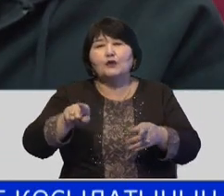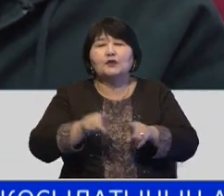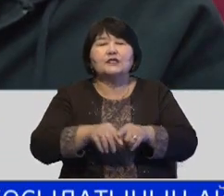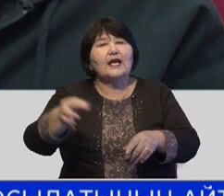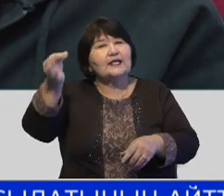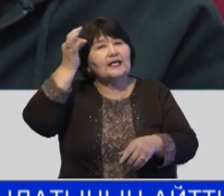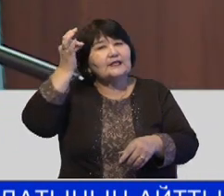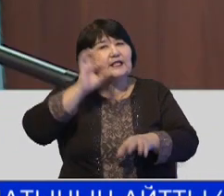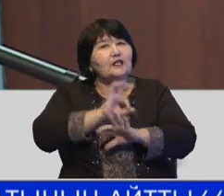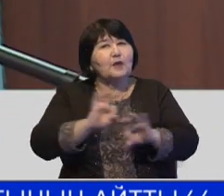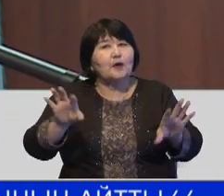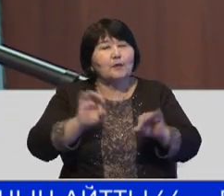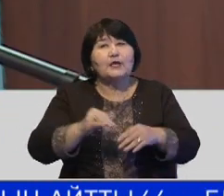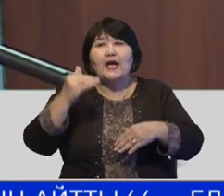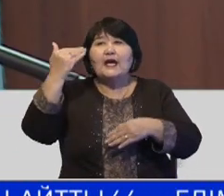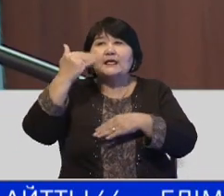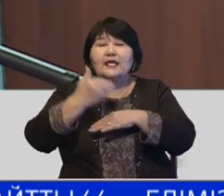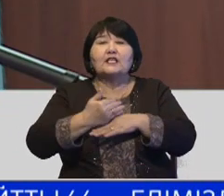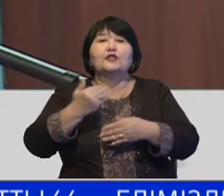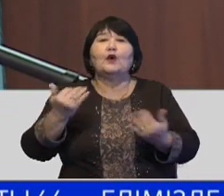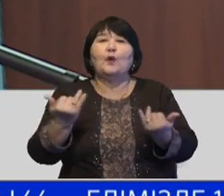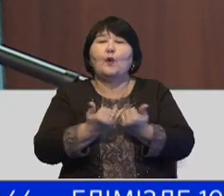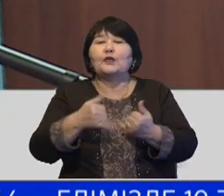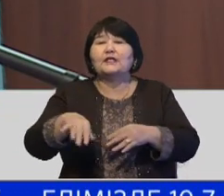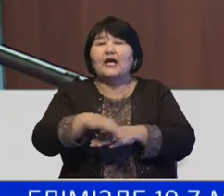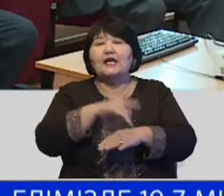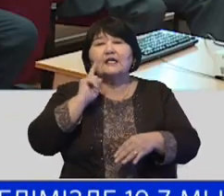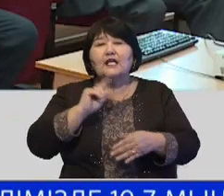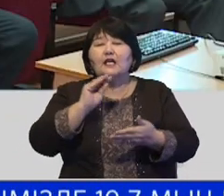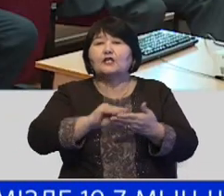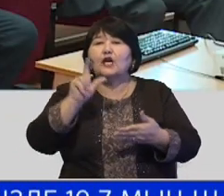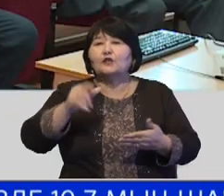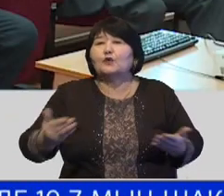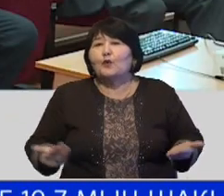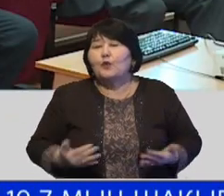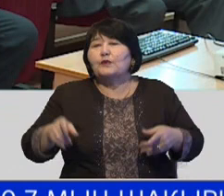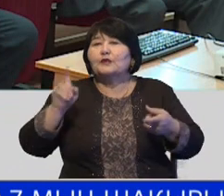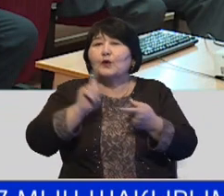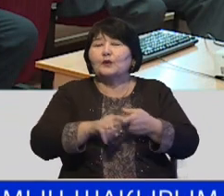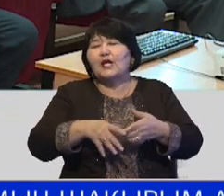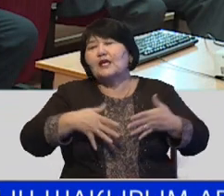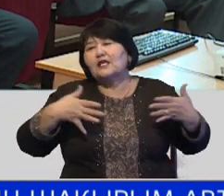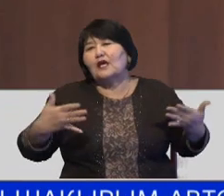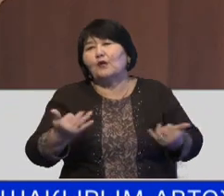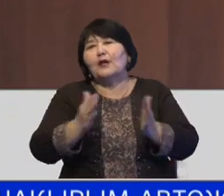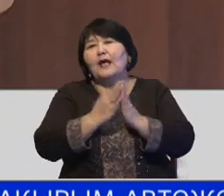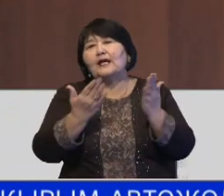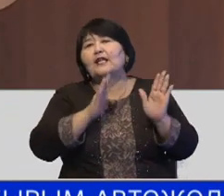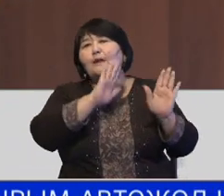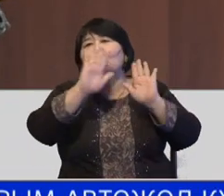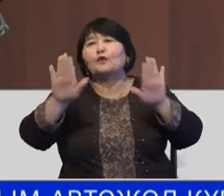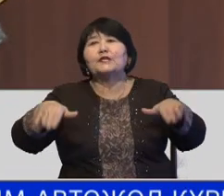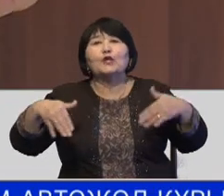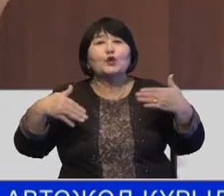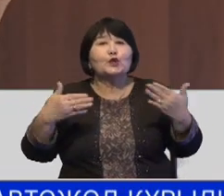туралы естеліктермен бөлісті. Кеш қонақтарымен жас көрермен назарына жазушының өмір жолымен ұштасқан кең көлемді кітап көрмесі